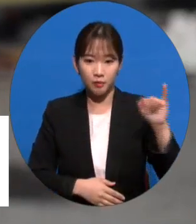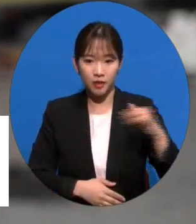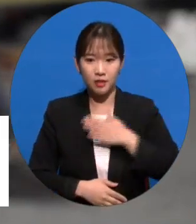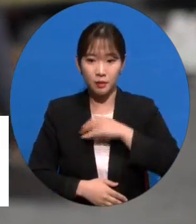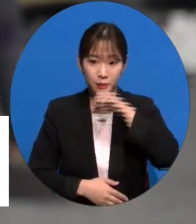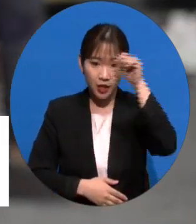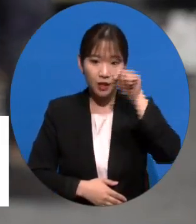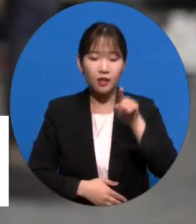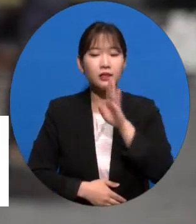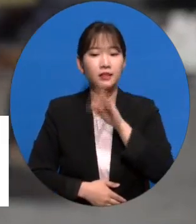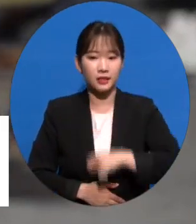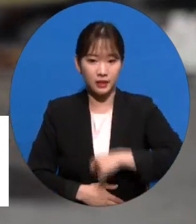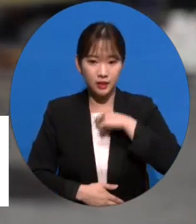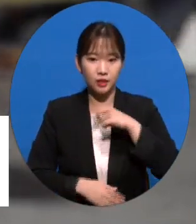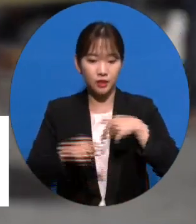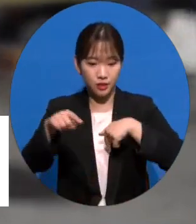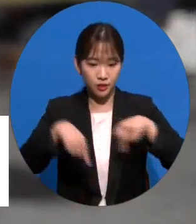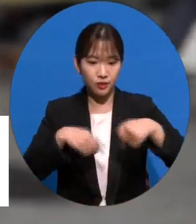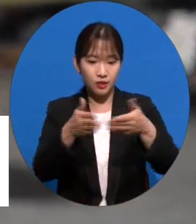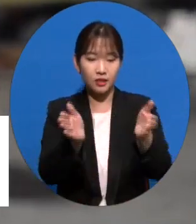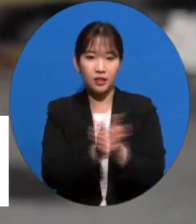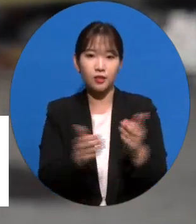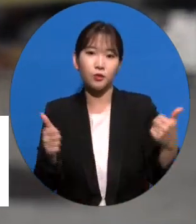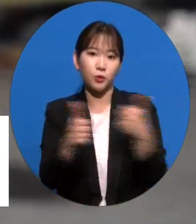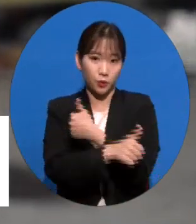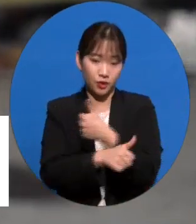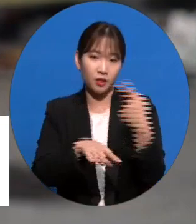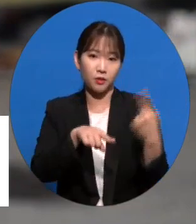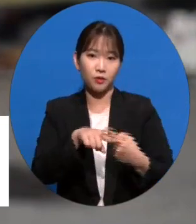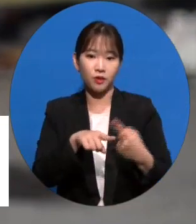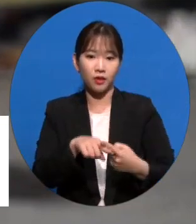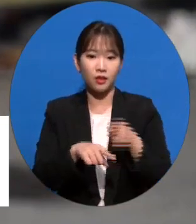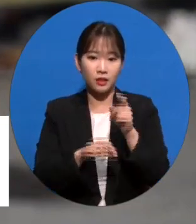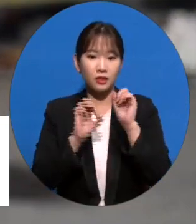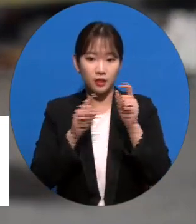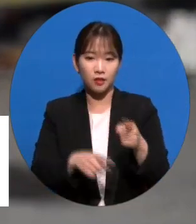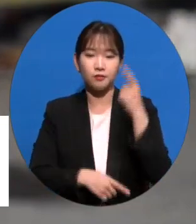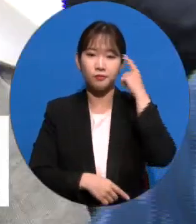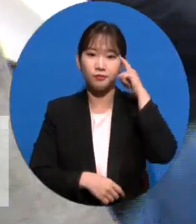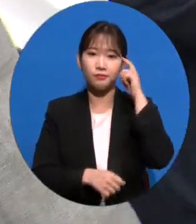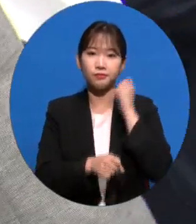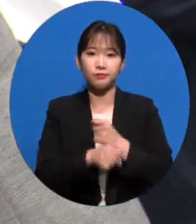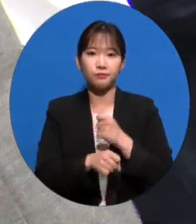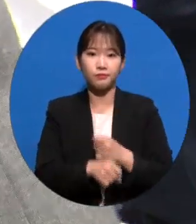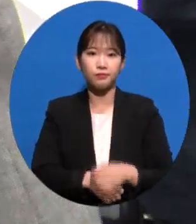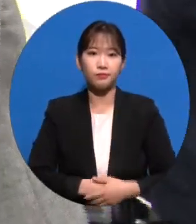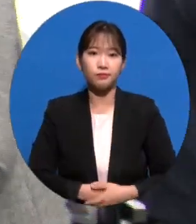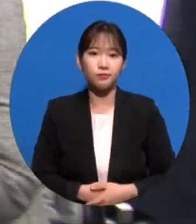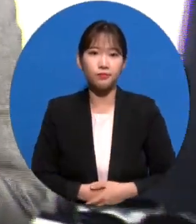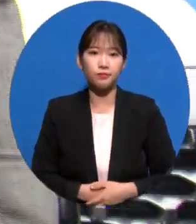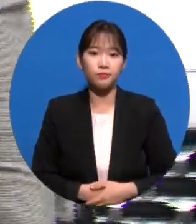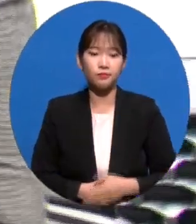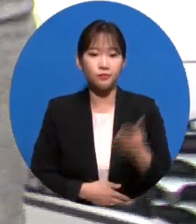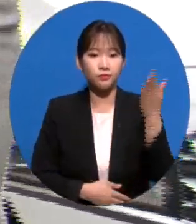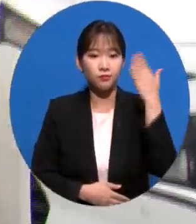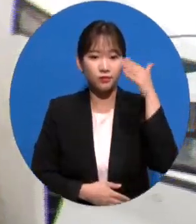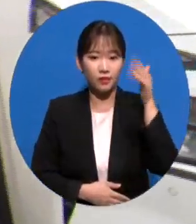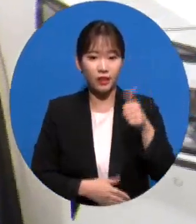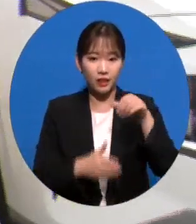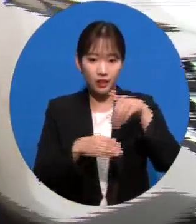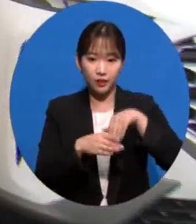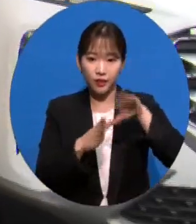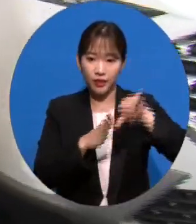당선되는 것은 진정한 정치 세력의 교체라고, 그 신호탄이라고 생각합니다. 지난 군수선거